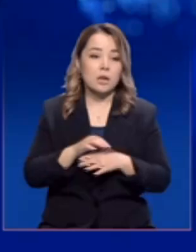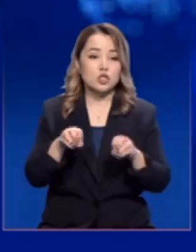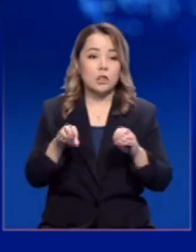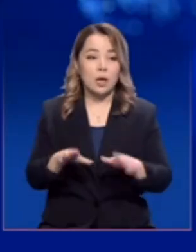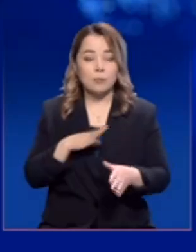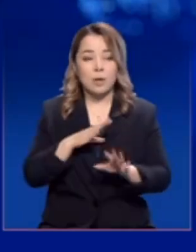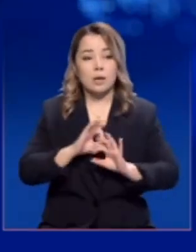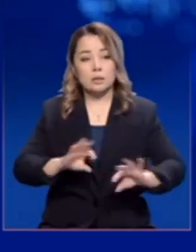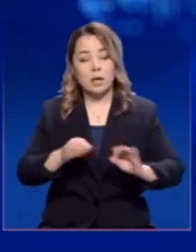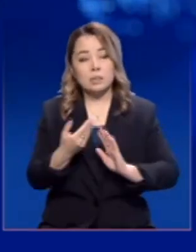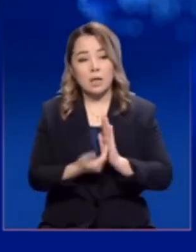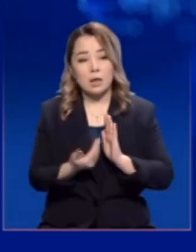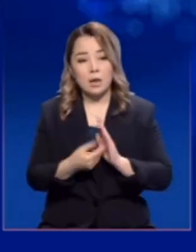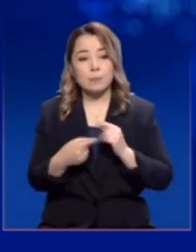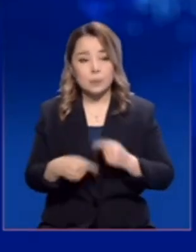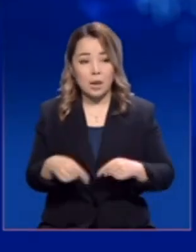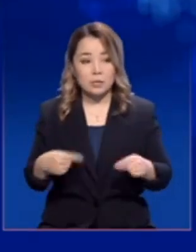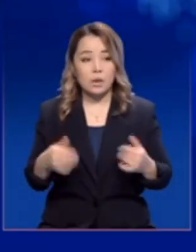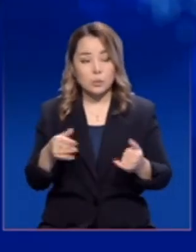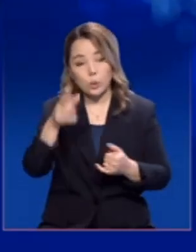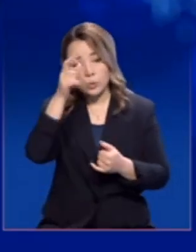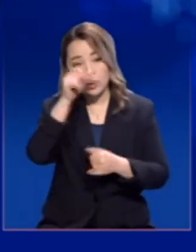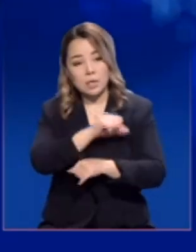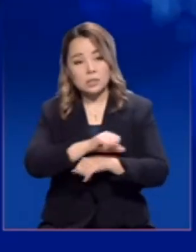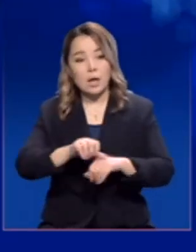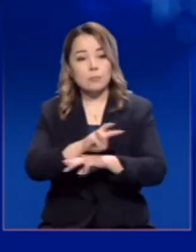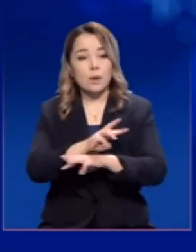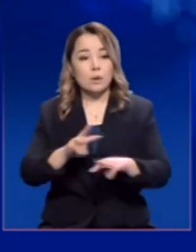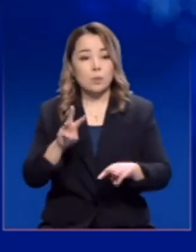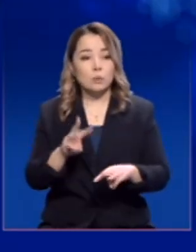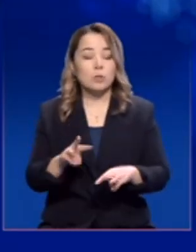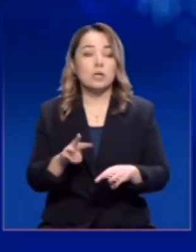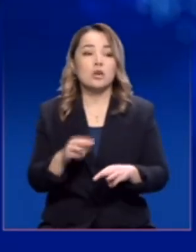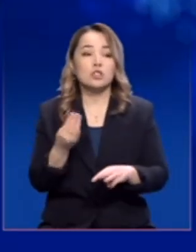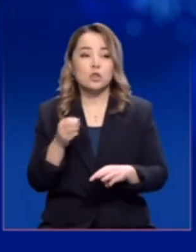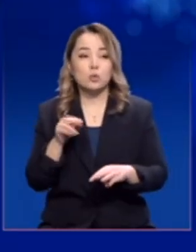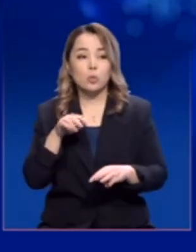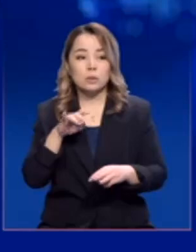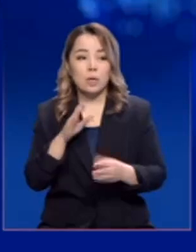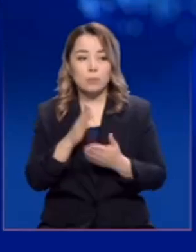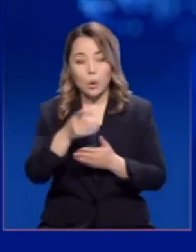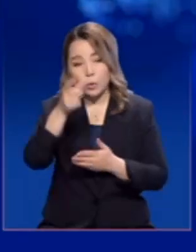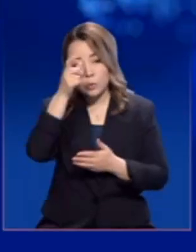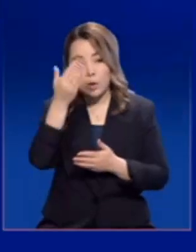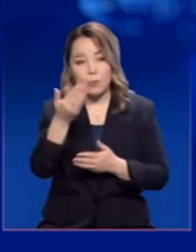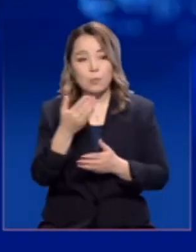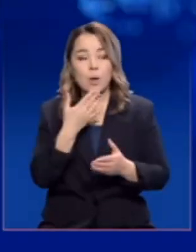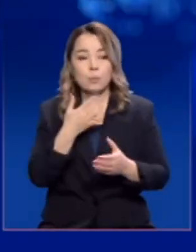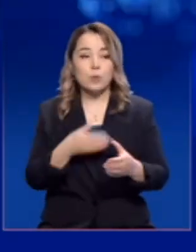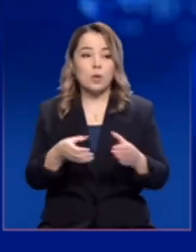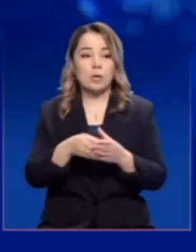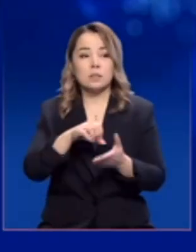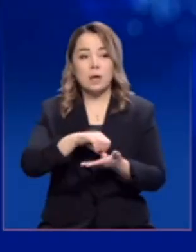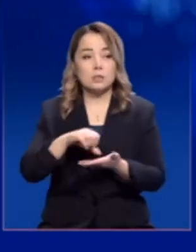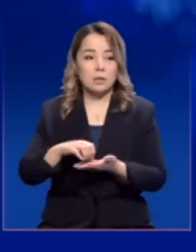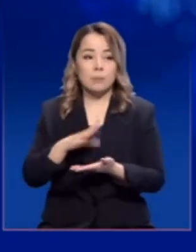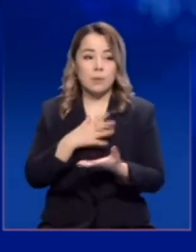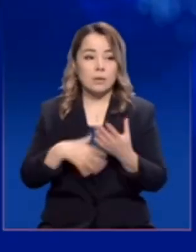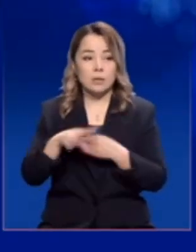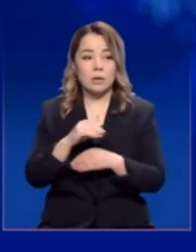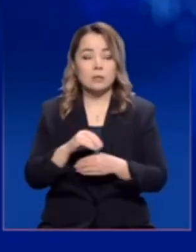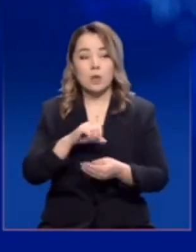кей сарапшылар. Бұған дейін Түркияның сыртқы істер министрі Мевлют Чавушоғлы Түркия Біріккен Ұлттар қауіпсіздік кеңесінің барлық